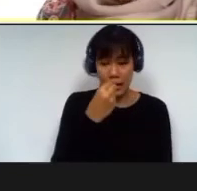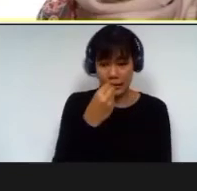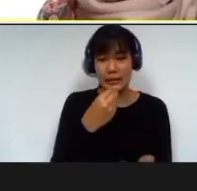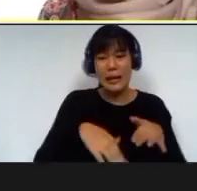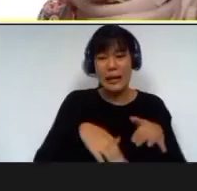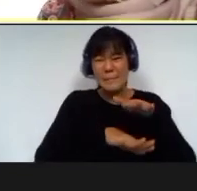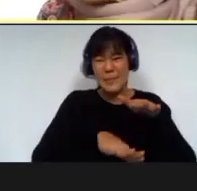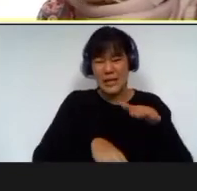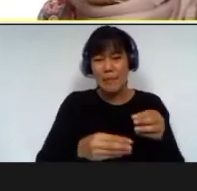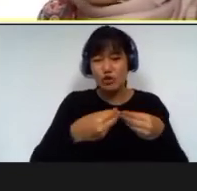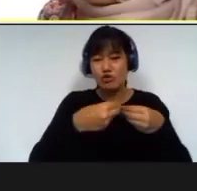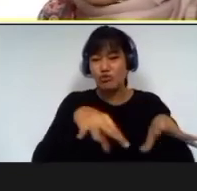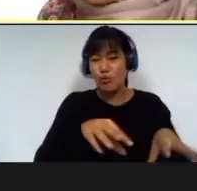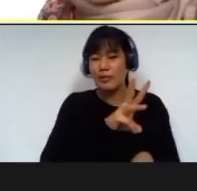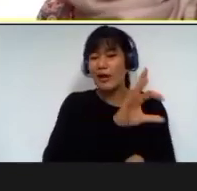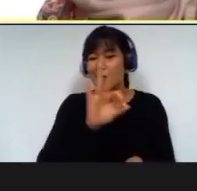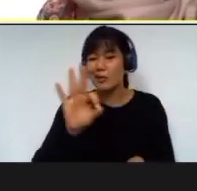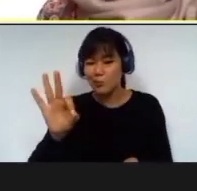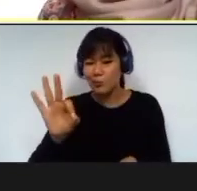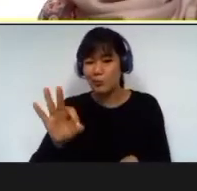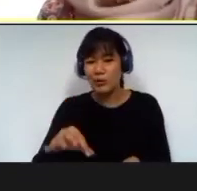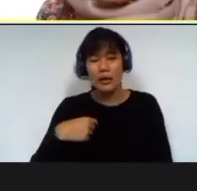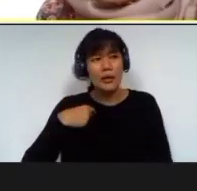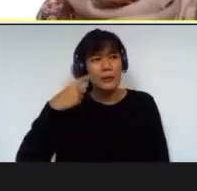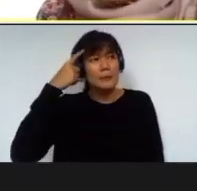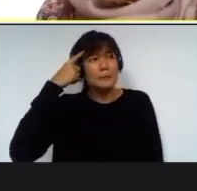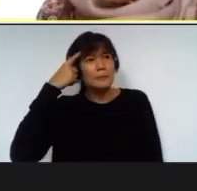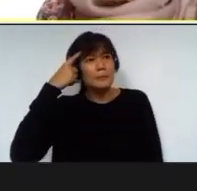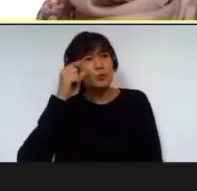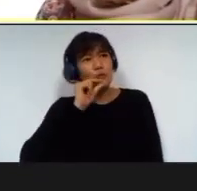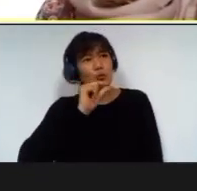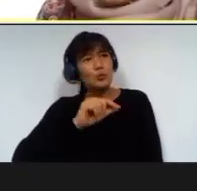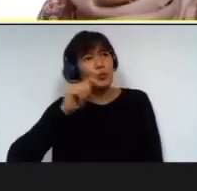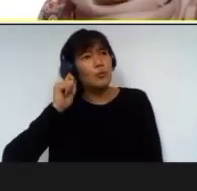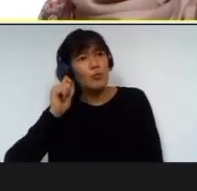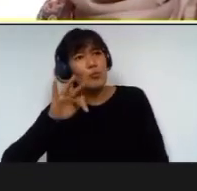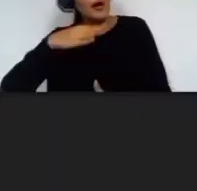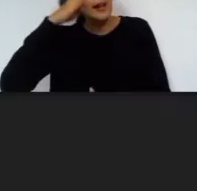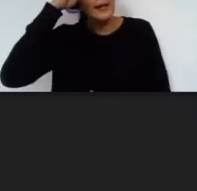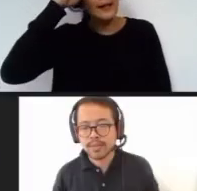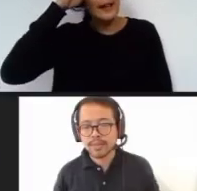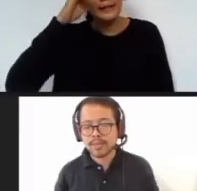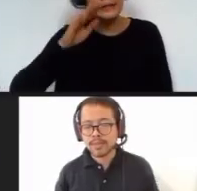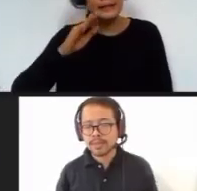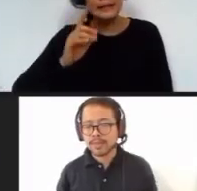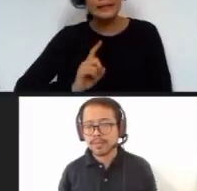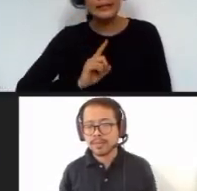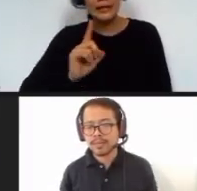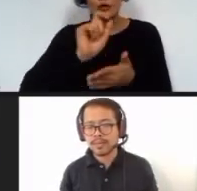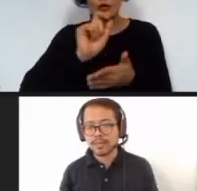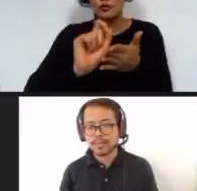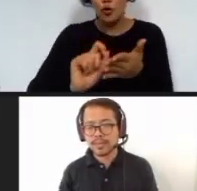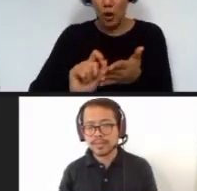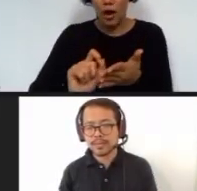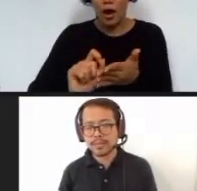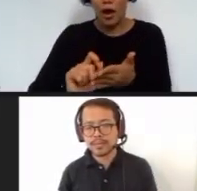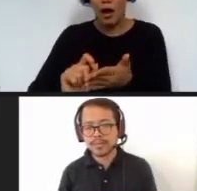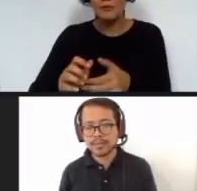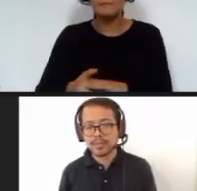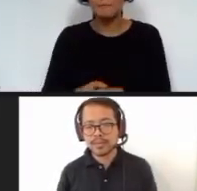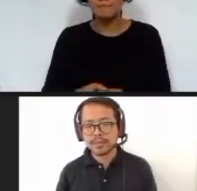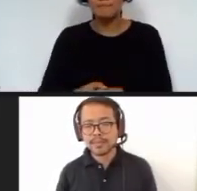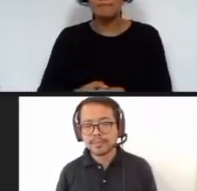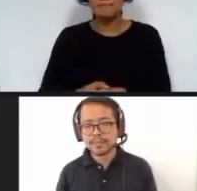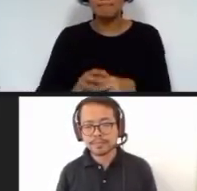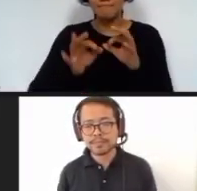yang dijual itu 3.000. Saya enggak bisa bayangkan buat siswi atau siswa yang sekolah dikasih bekal hanya 2.000, enggak bisa